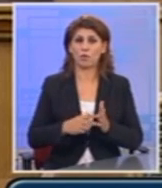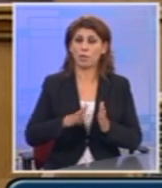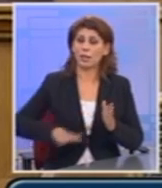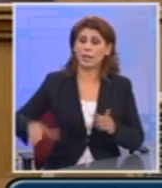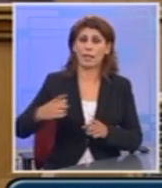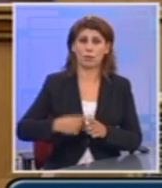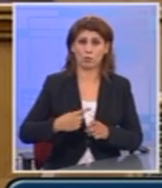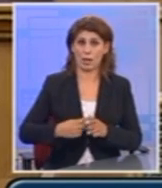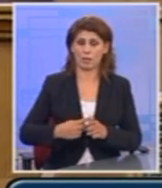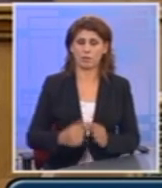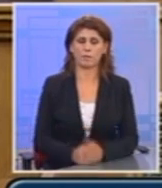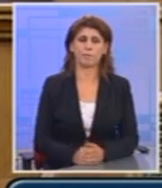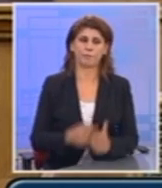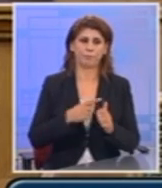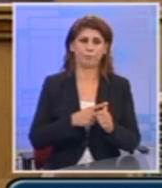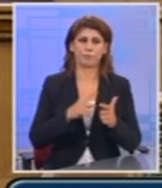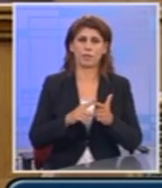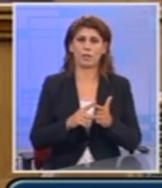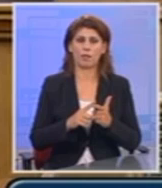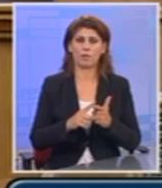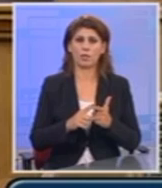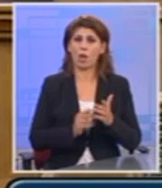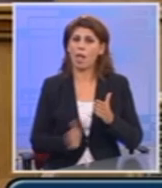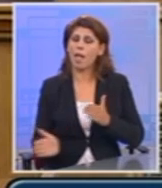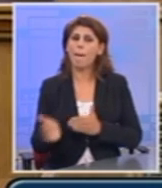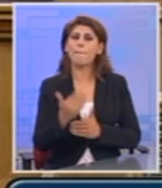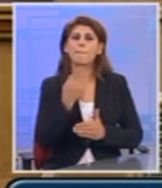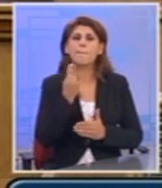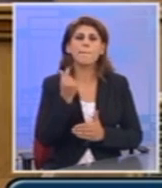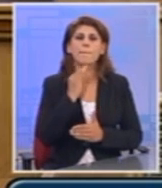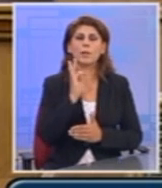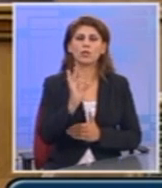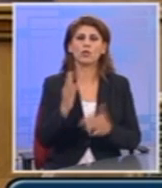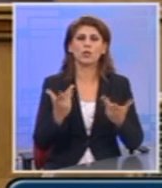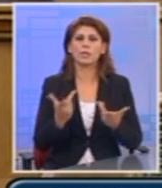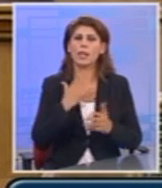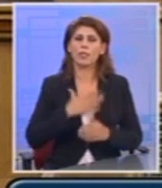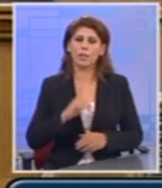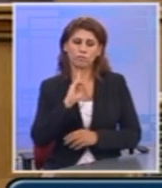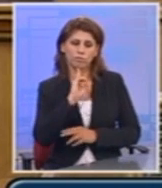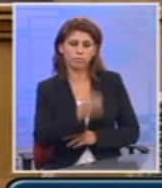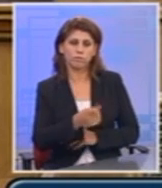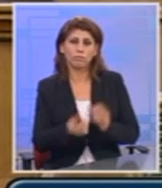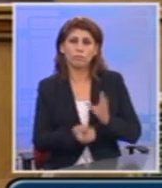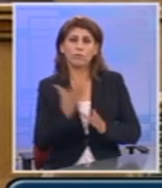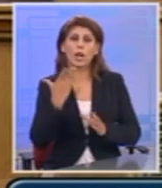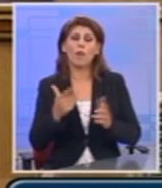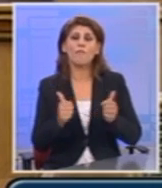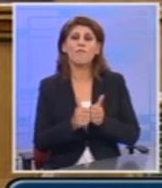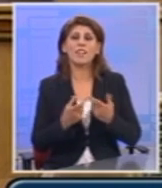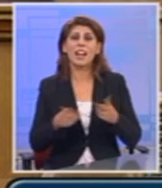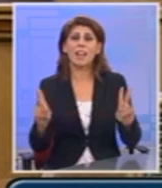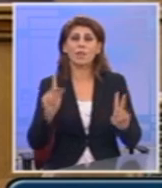λαού και δεύτερος έμμεσος σκοπός ήταν η επιβολή νέων νεοφιλελεύθερων